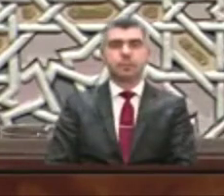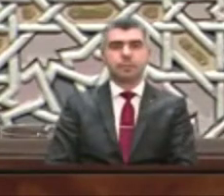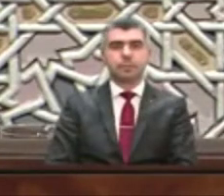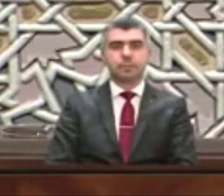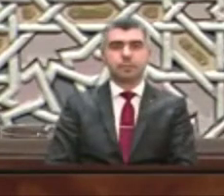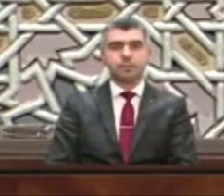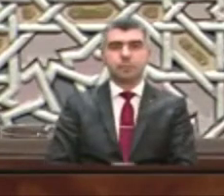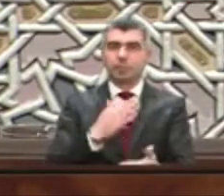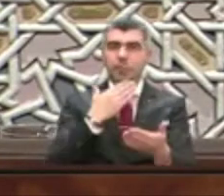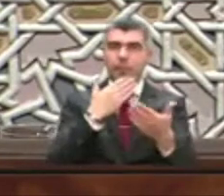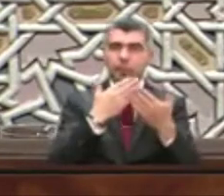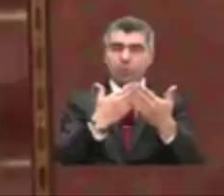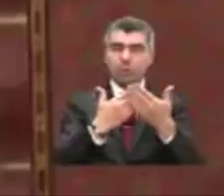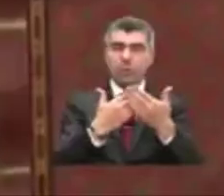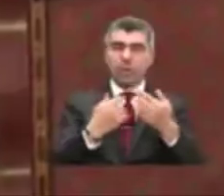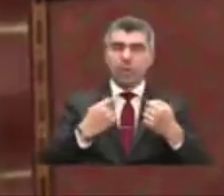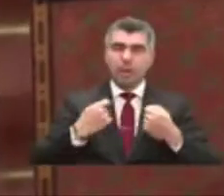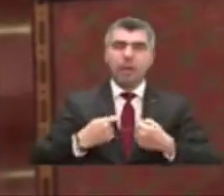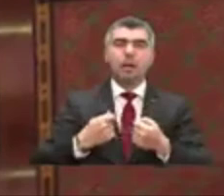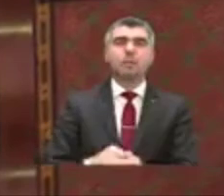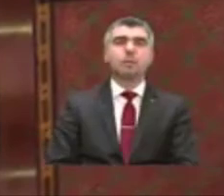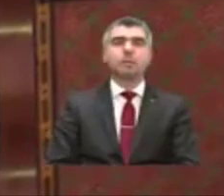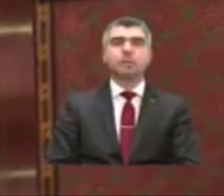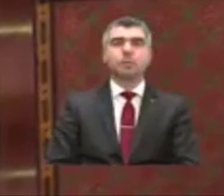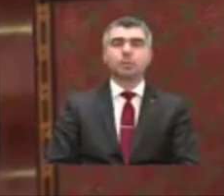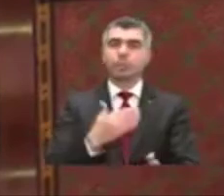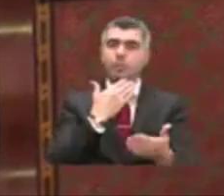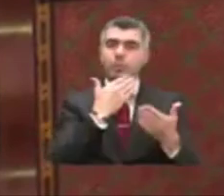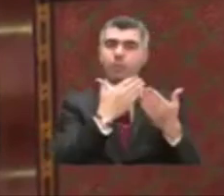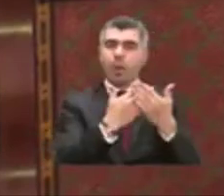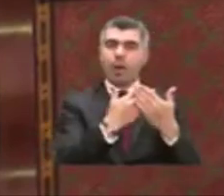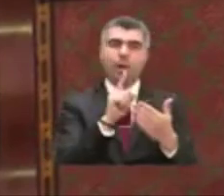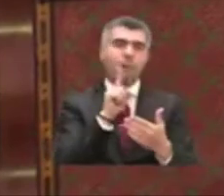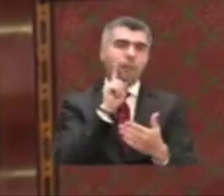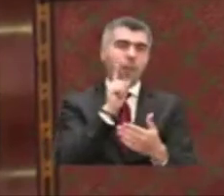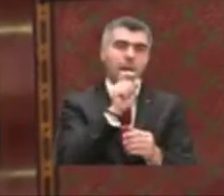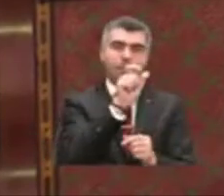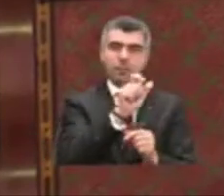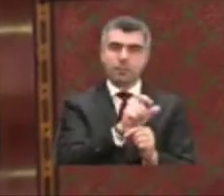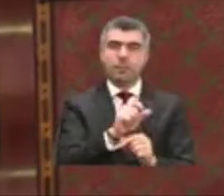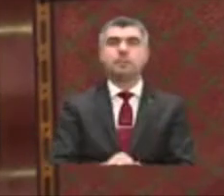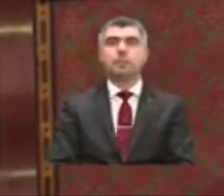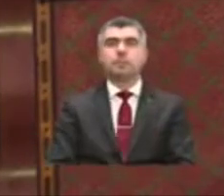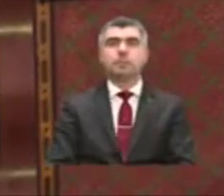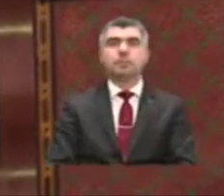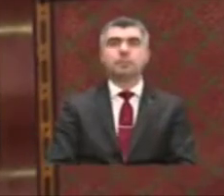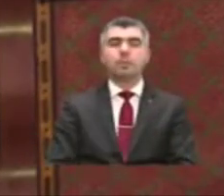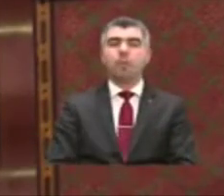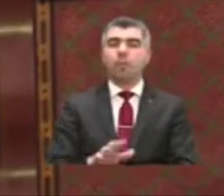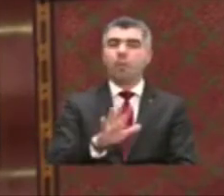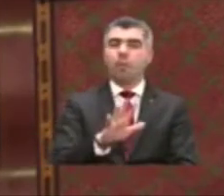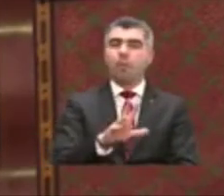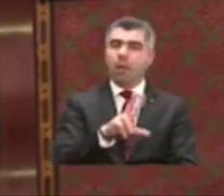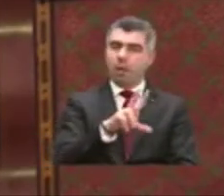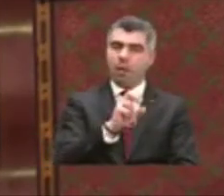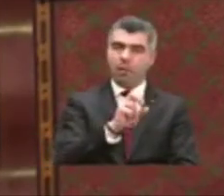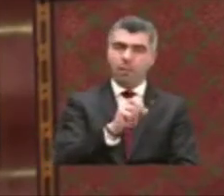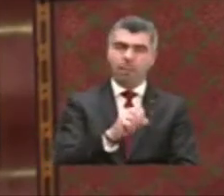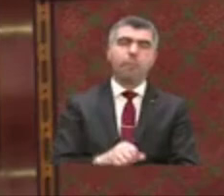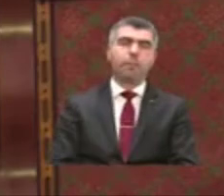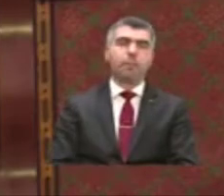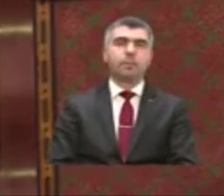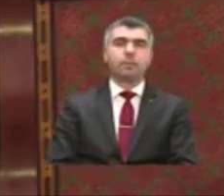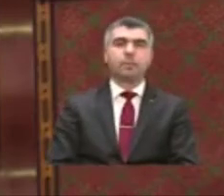شكرا سيد رئيس المحترم، شكرا سيدة النائبة المحترمة. فكما تعلمون